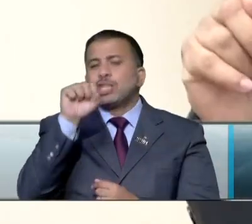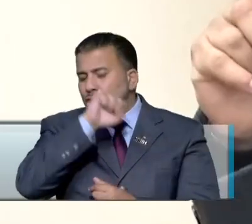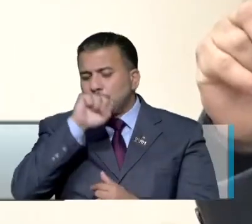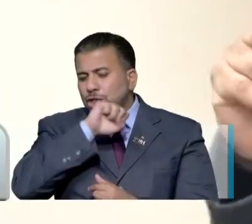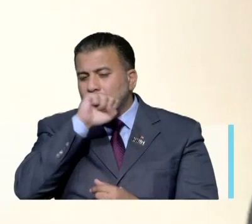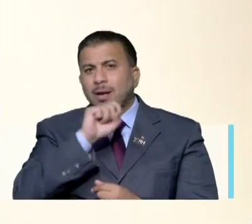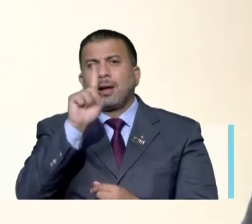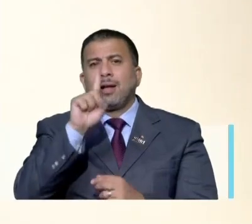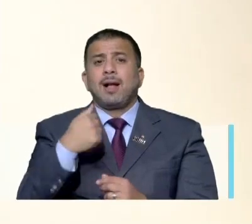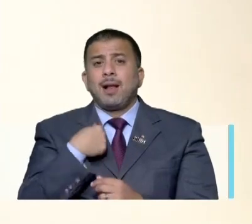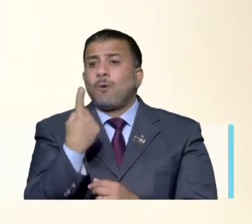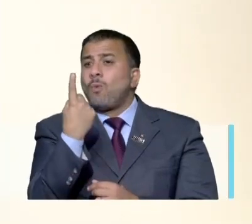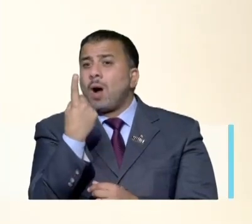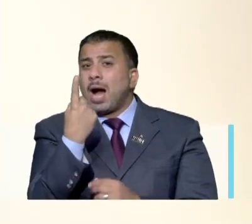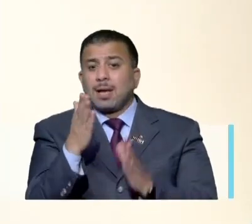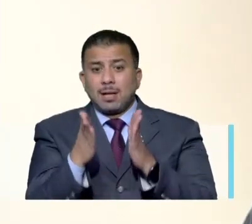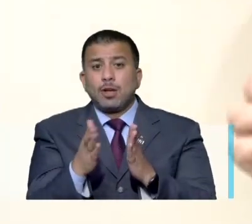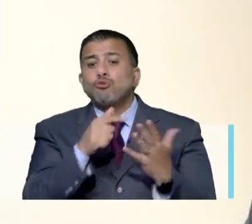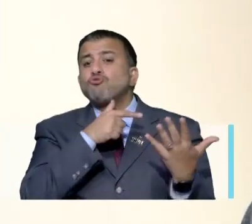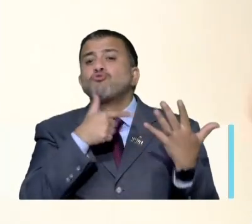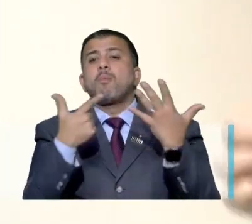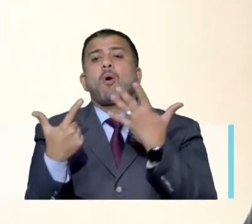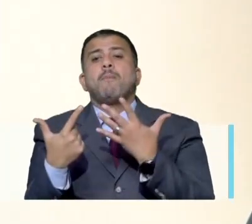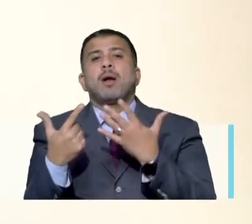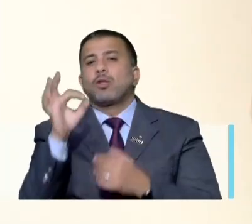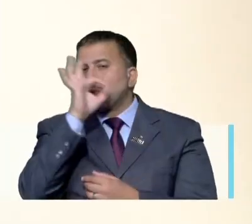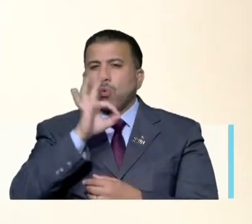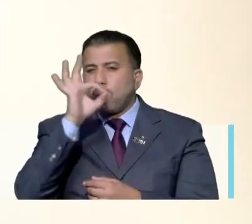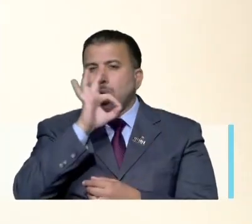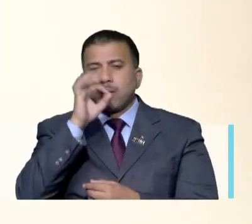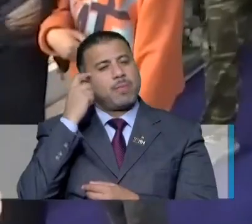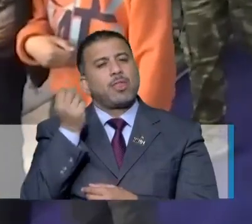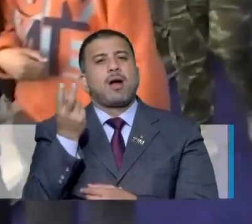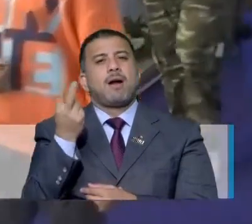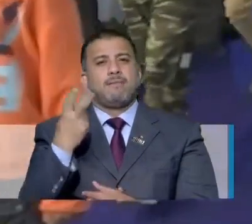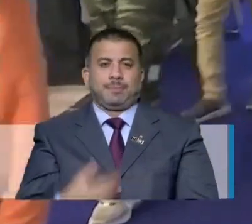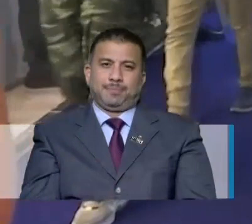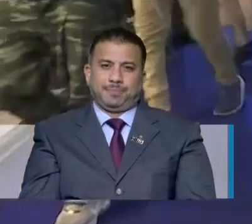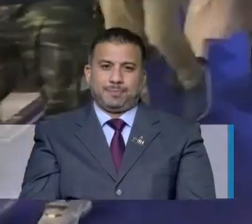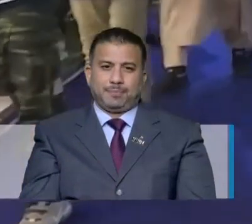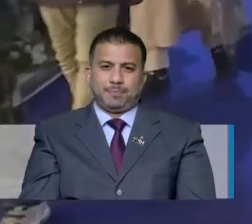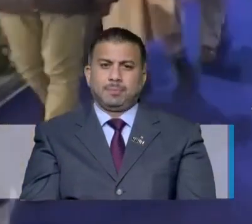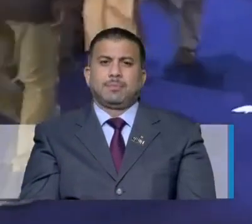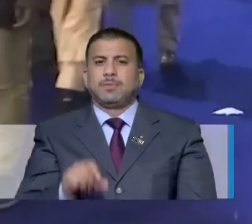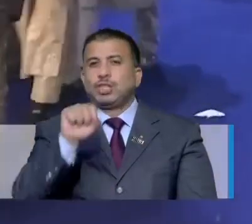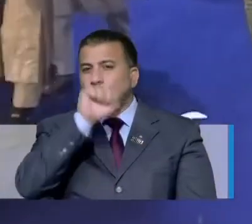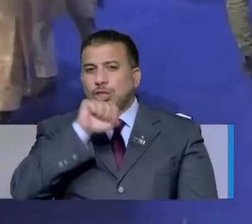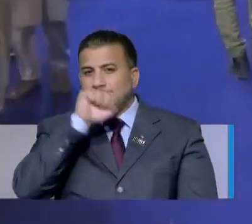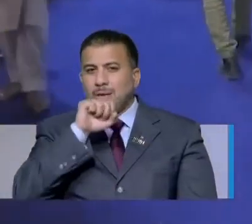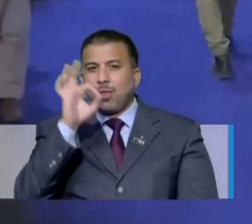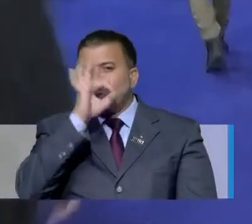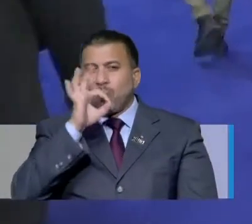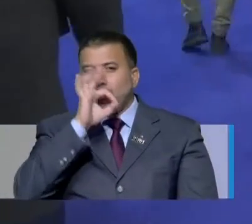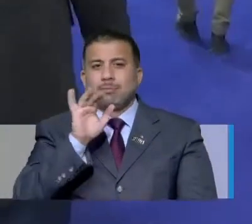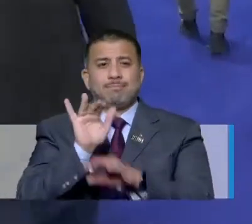مجال واحد. نحن في مجال واحد ننشر يعني فقط التراث الثقافي. مشاركات معهد الشارقة للتراث